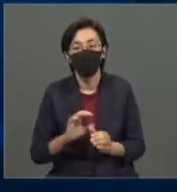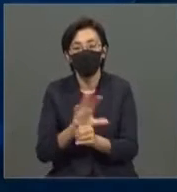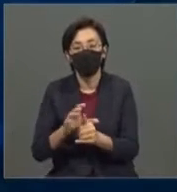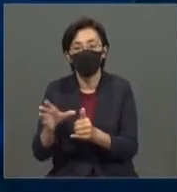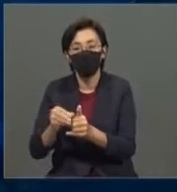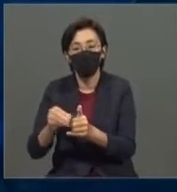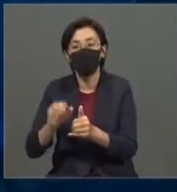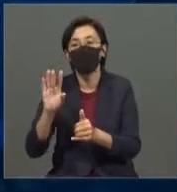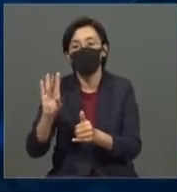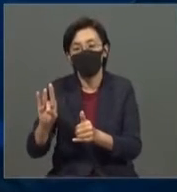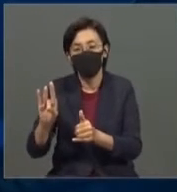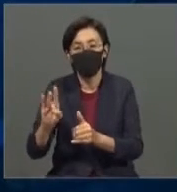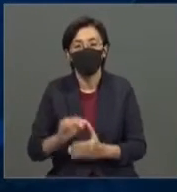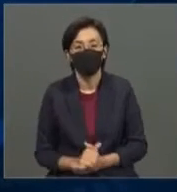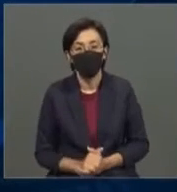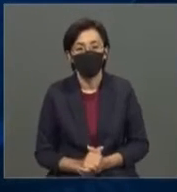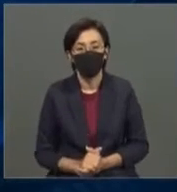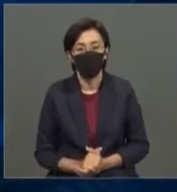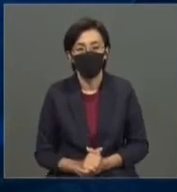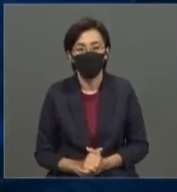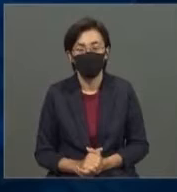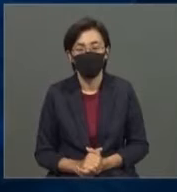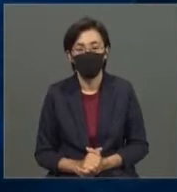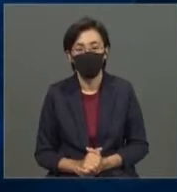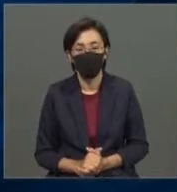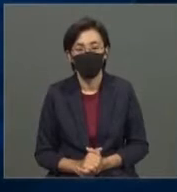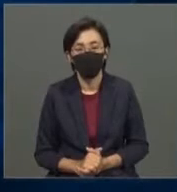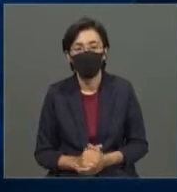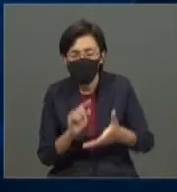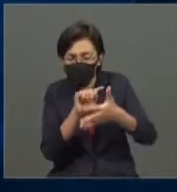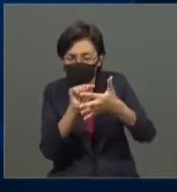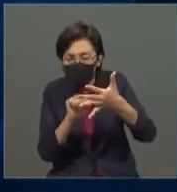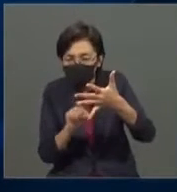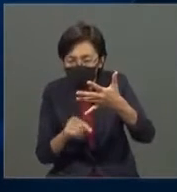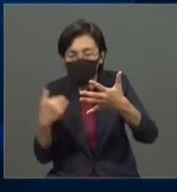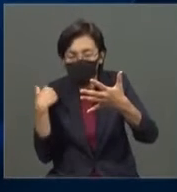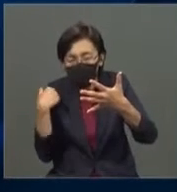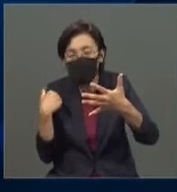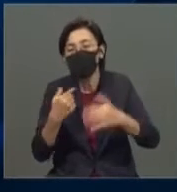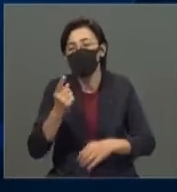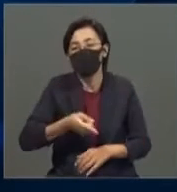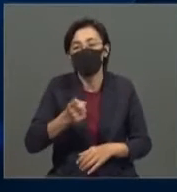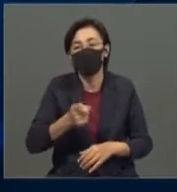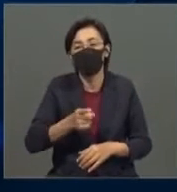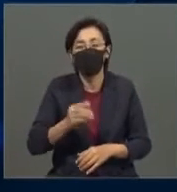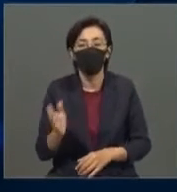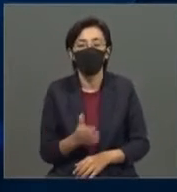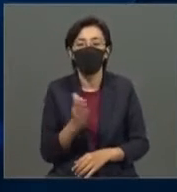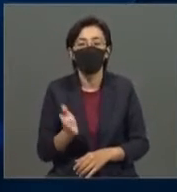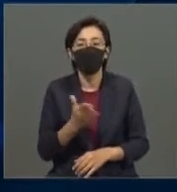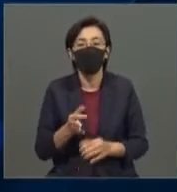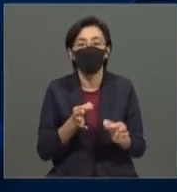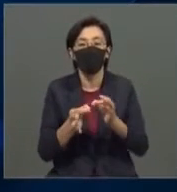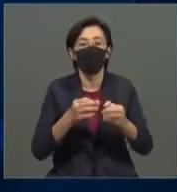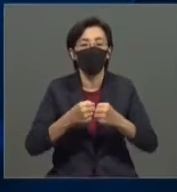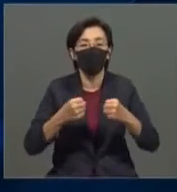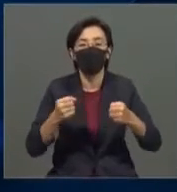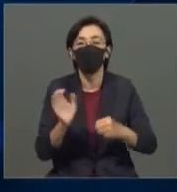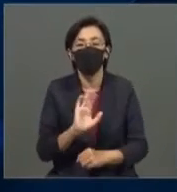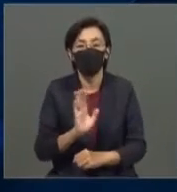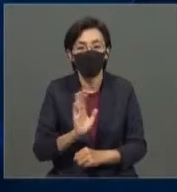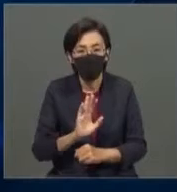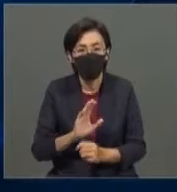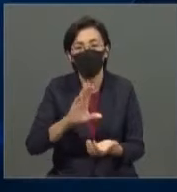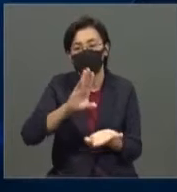นี่คือสิ่งที่เกิดขึ้นแล้วก็มีอีก 2-3 จังหวัดอันนี้ถ้าคงเดิมขออนุญาตได้ผ่านไปโดยเร็วนะครับใ